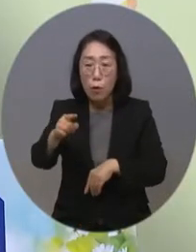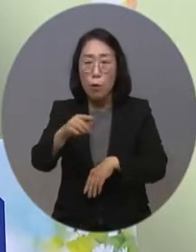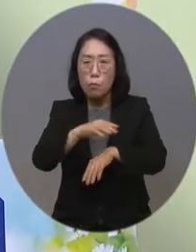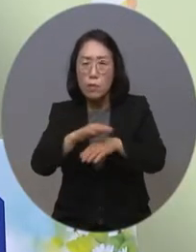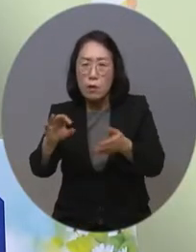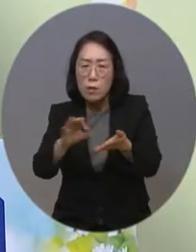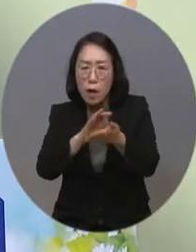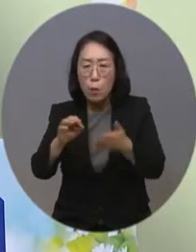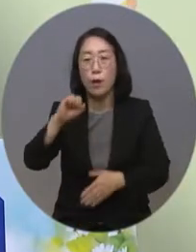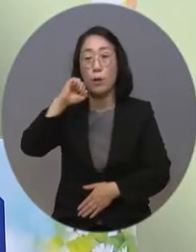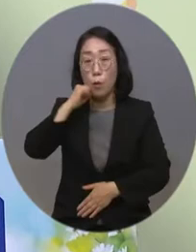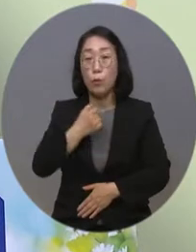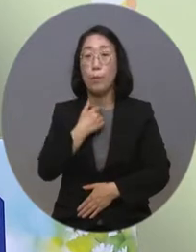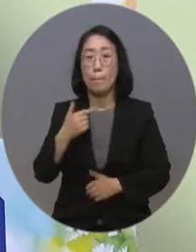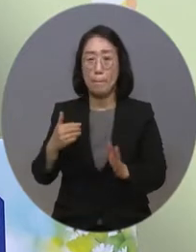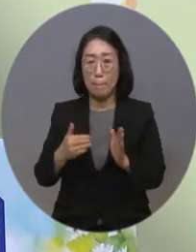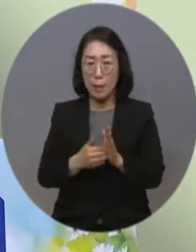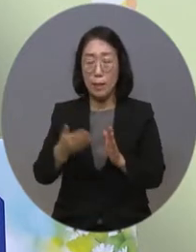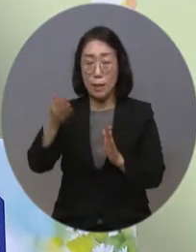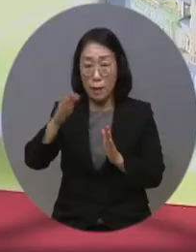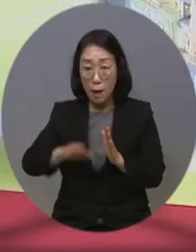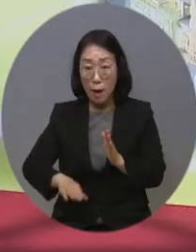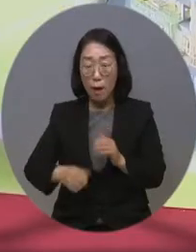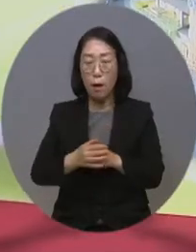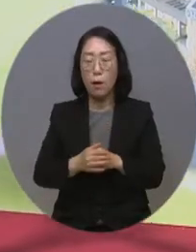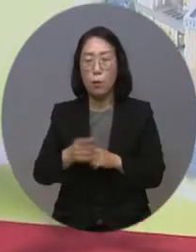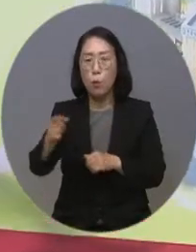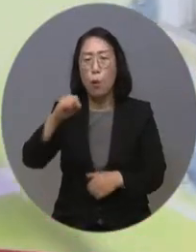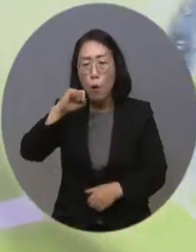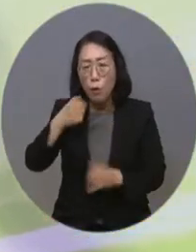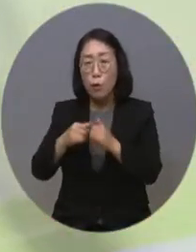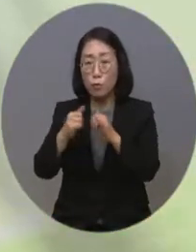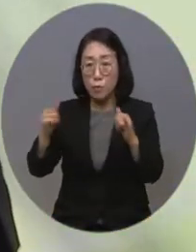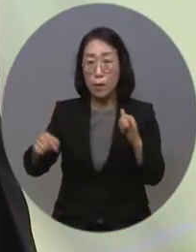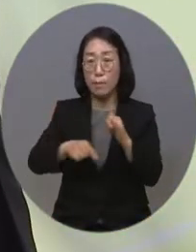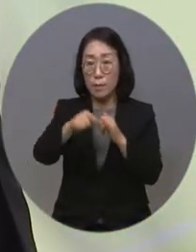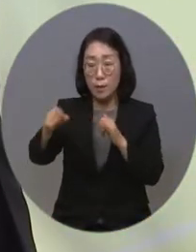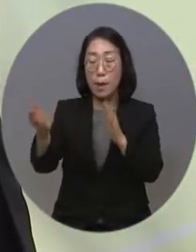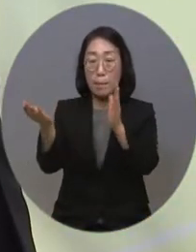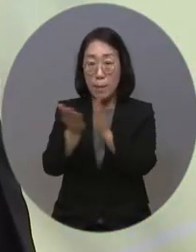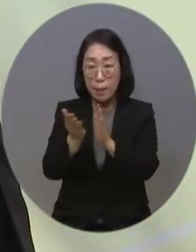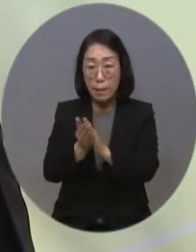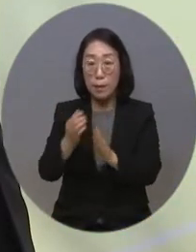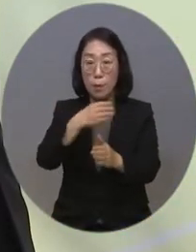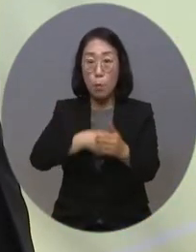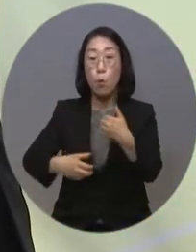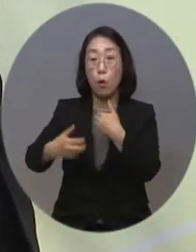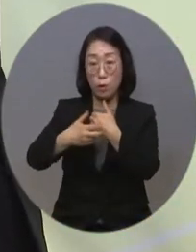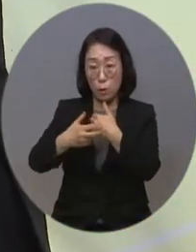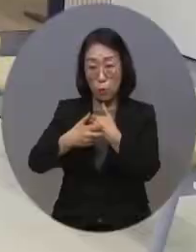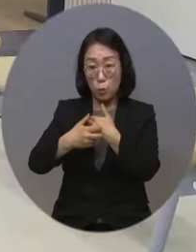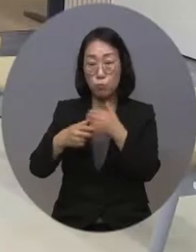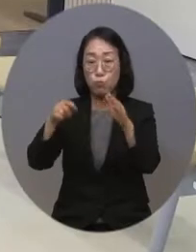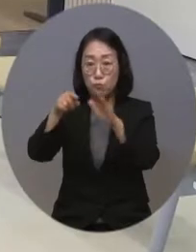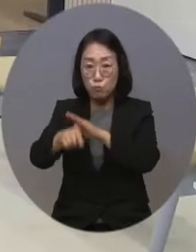공공보건의료서비스를 이용하기 어려웠던 전주시민과 소외계층 등이 맞춤형 보건의료서비스를 받게